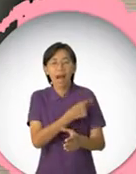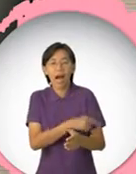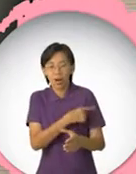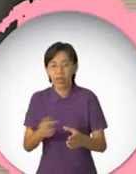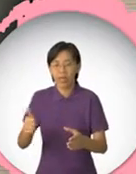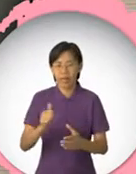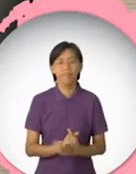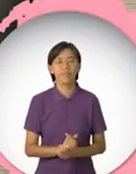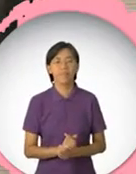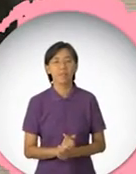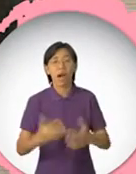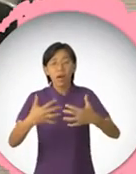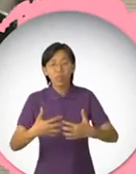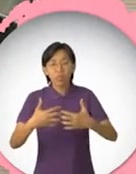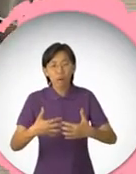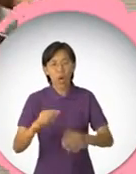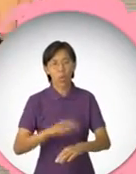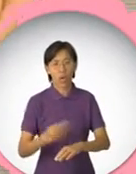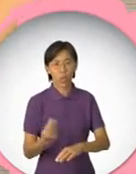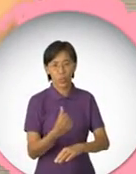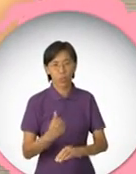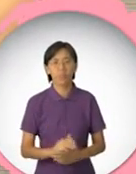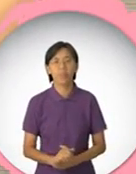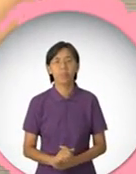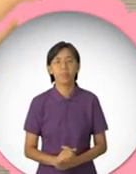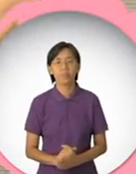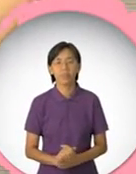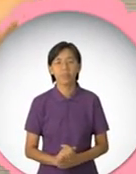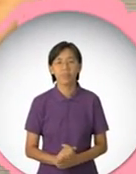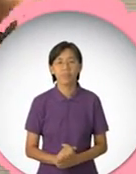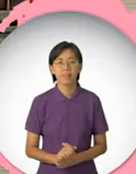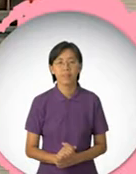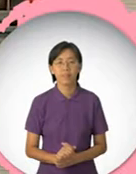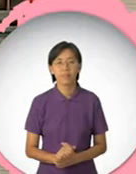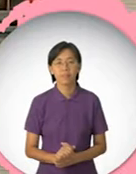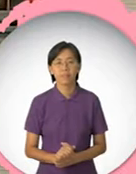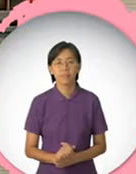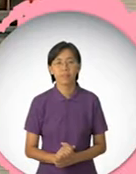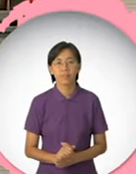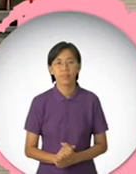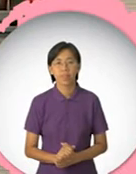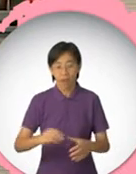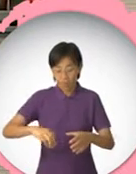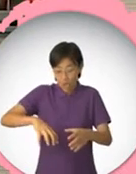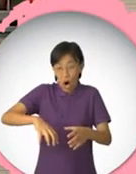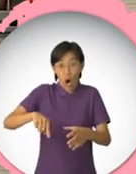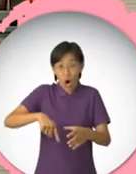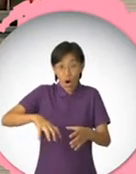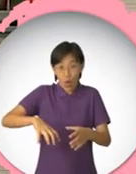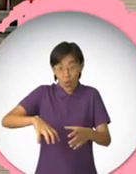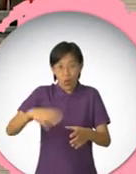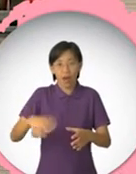เลย ค่ะถ้าใช้เครื่องก็ค่อนข้างไวอะค่ะ ครับผม นะคะค่ะพอมารวมกันเป็นก้อนแบบนี้แล้วนะ